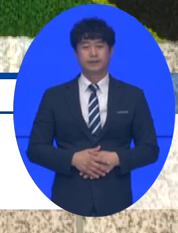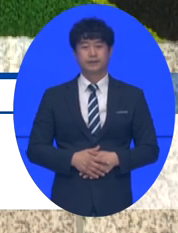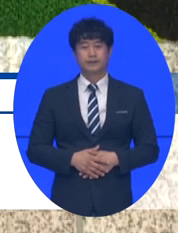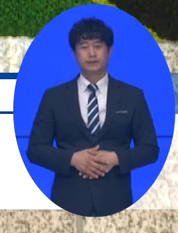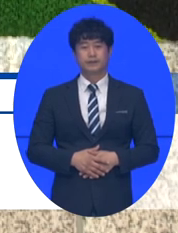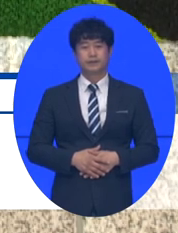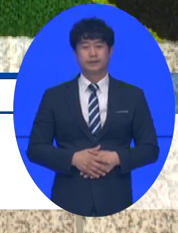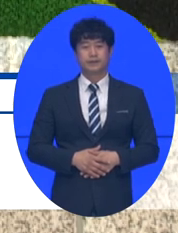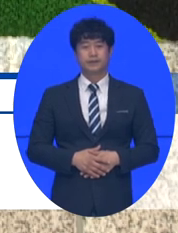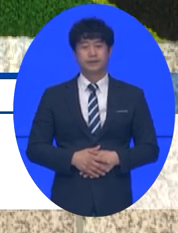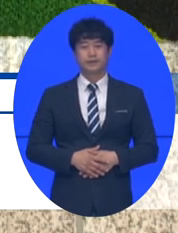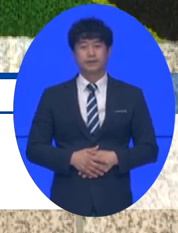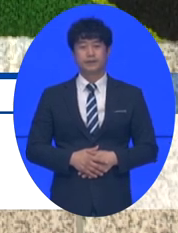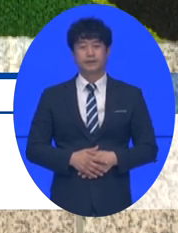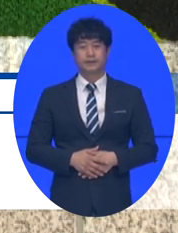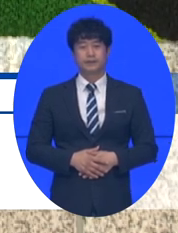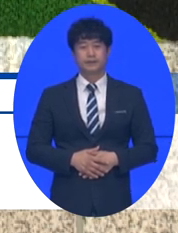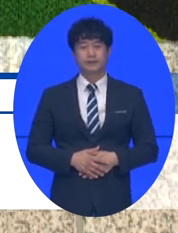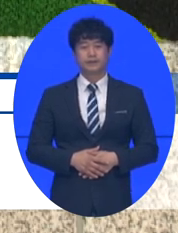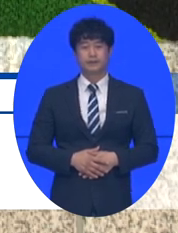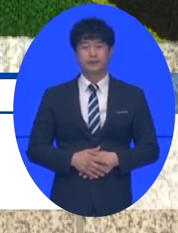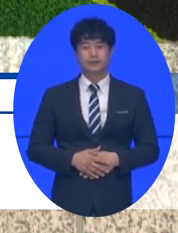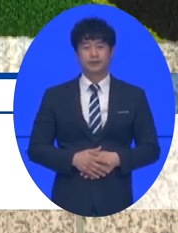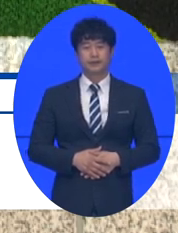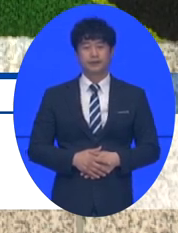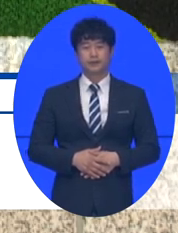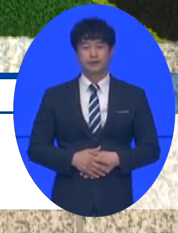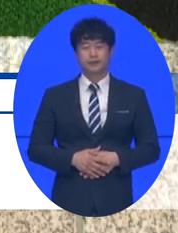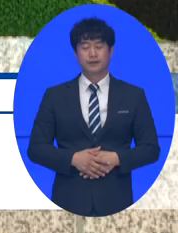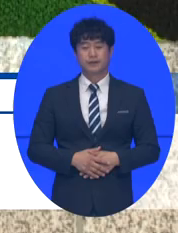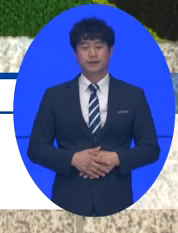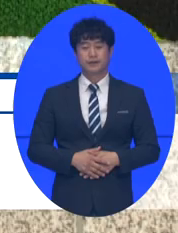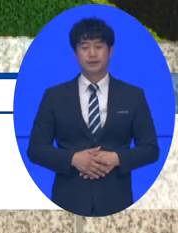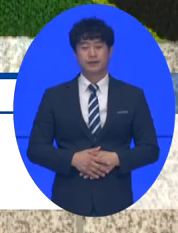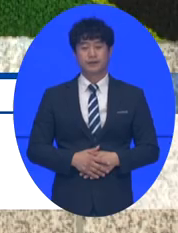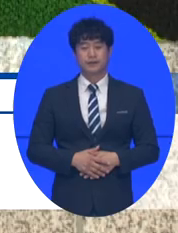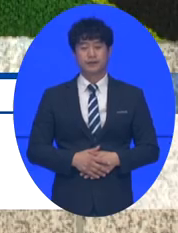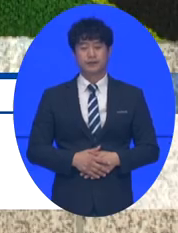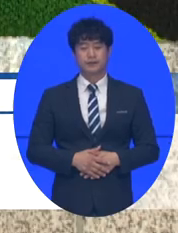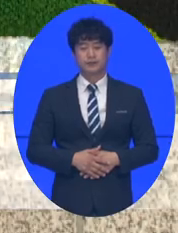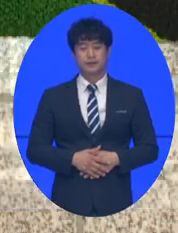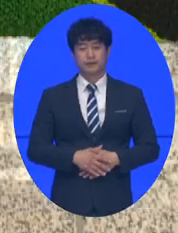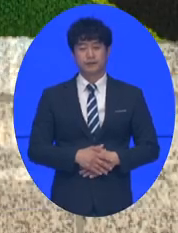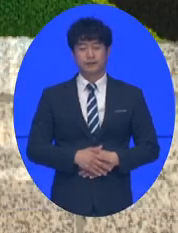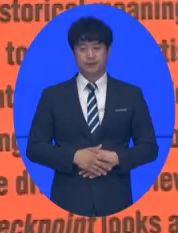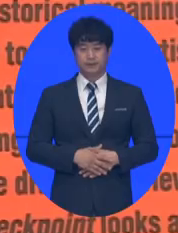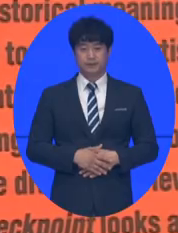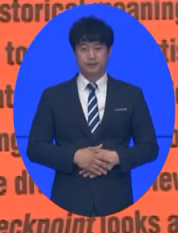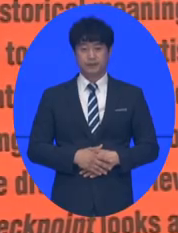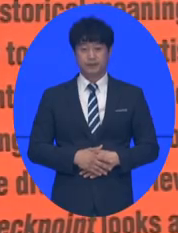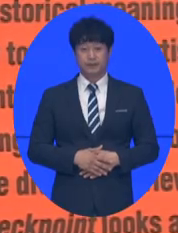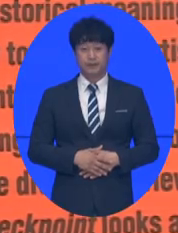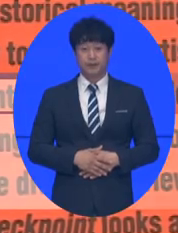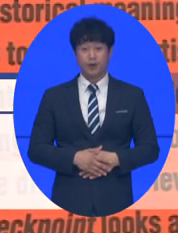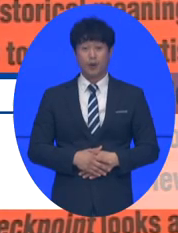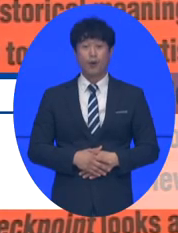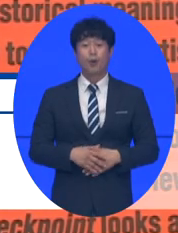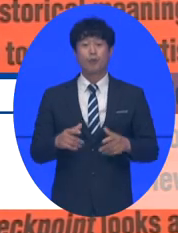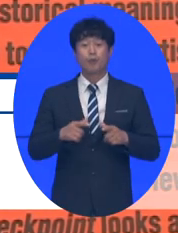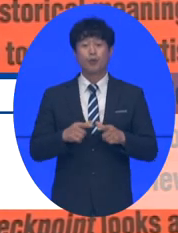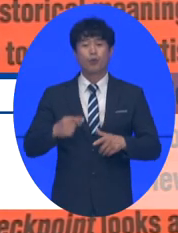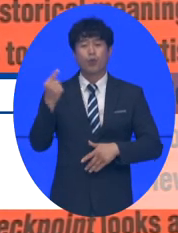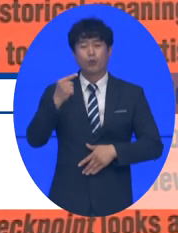necessarily dangerous, and that more places should be like the DMZ. 이제 평소